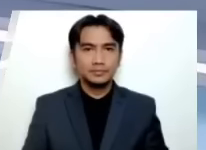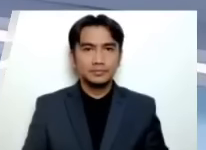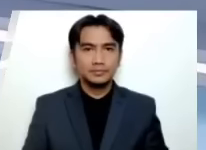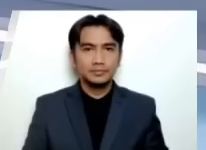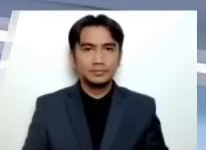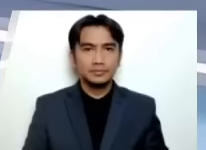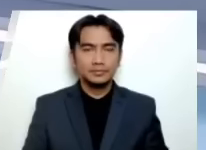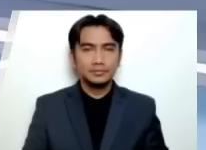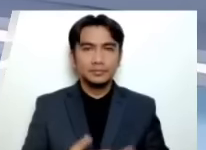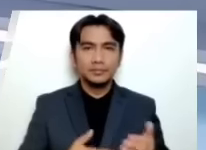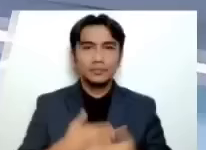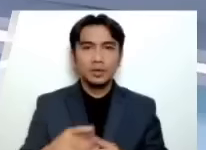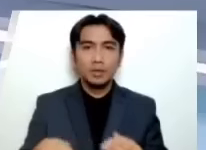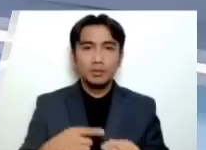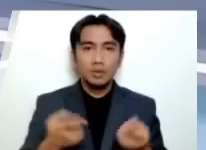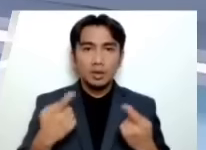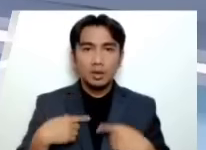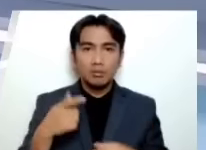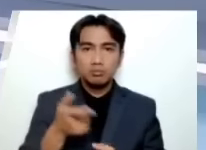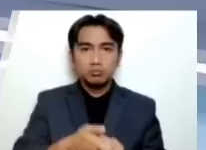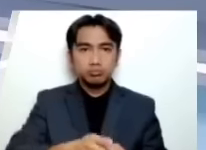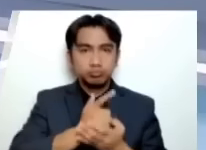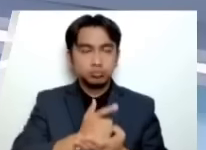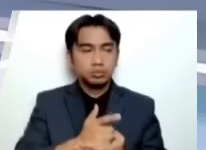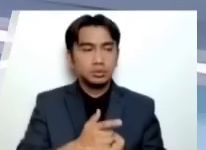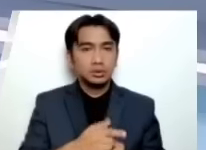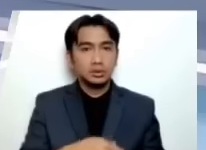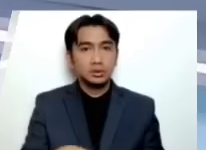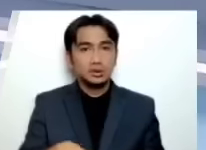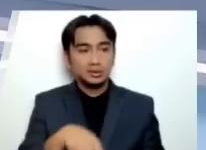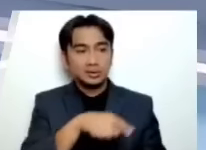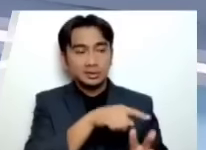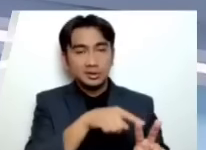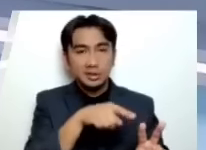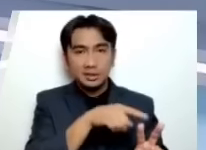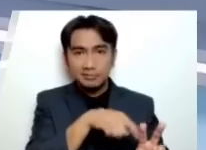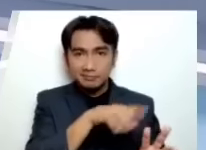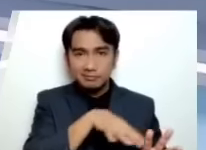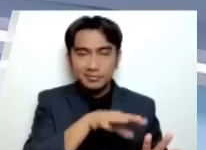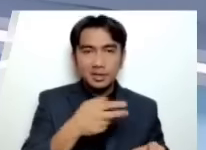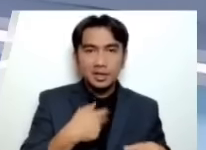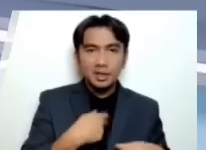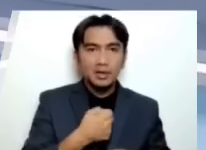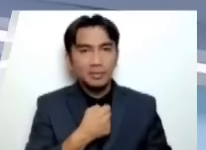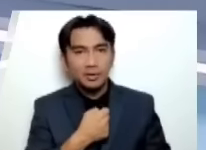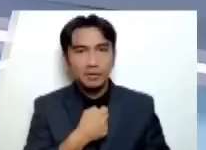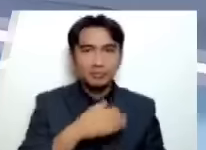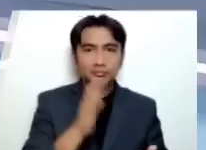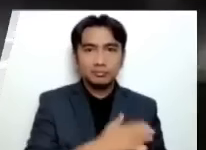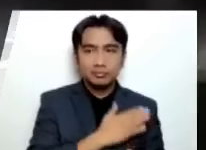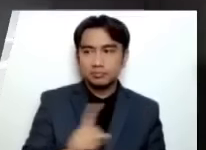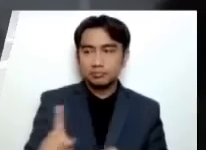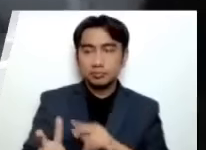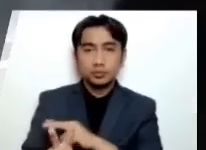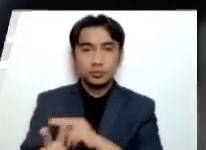Nauwi sa pamamaril ang pagsaway ng mga tanod sa mga nagbibidyoke sa barangay sa Uyok, Quezon City.